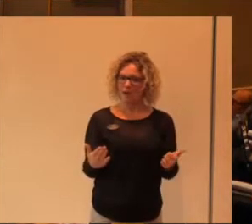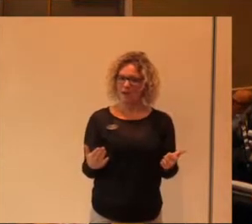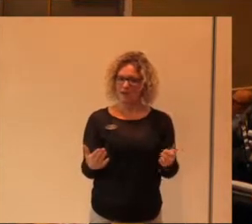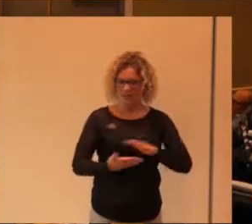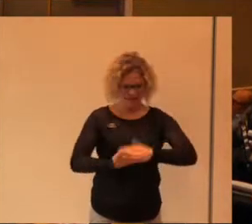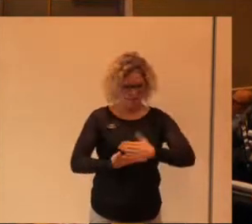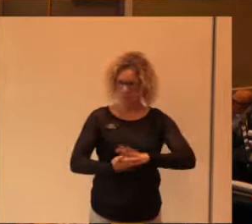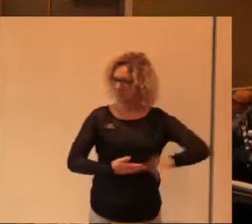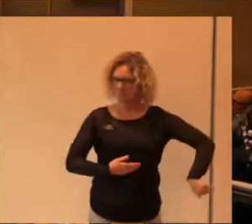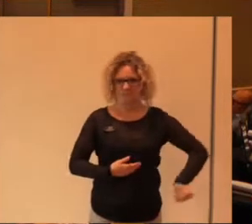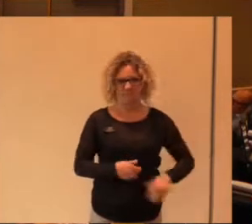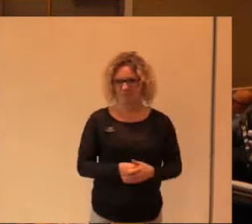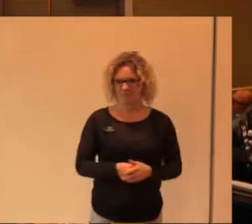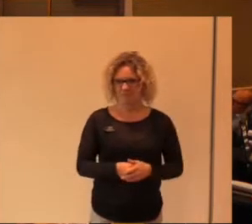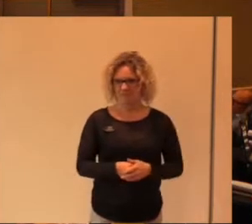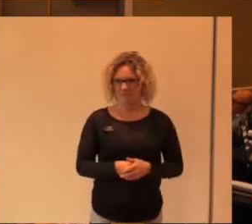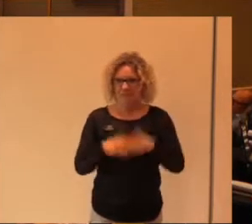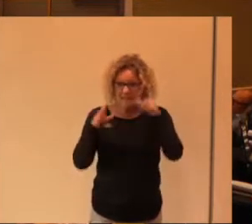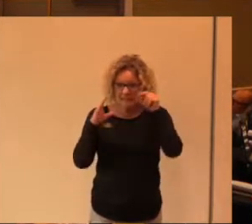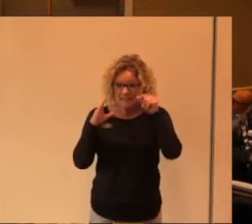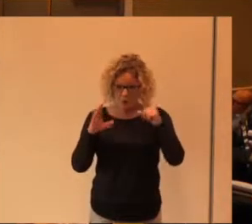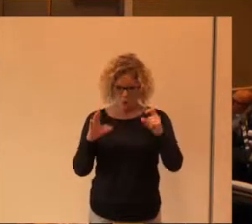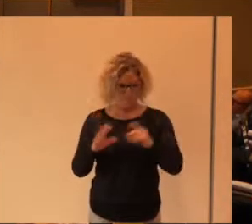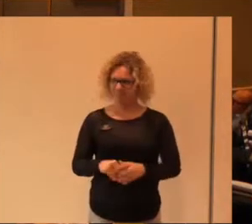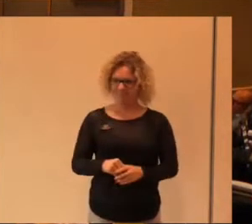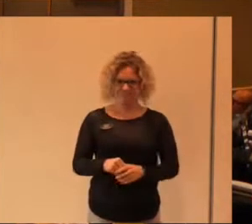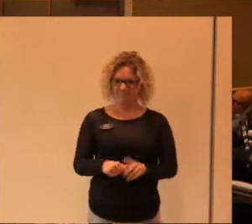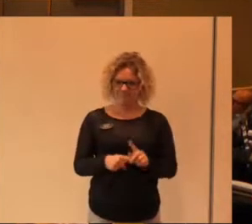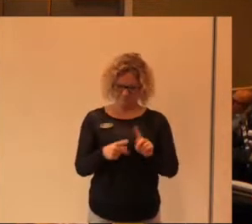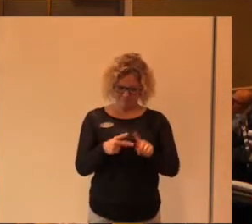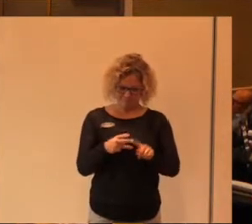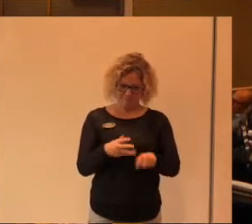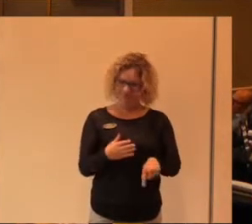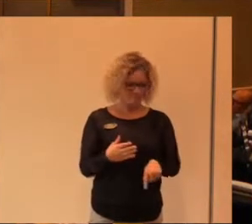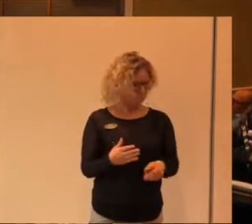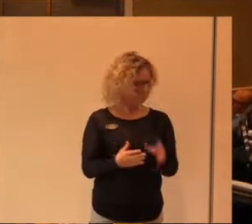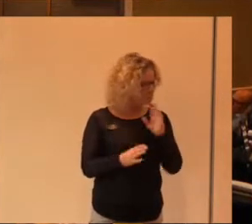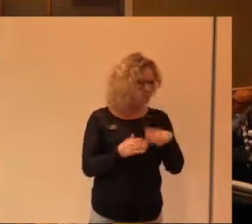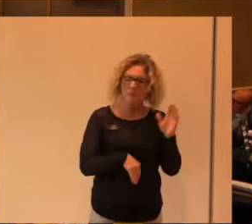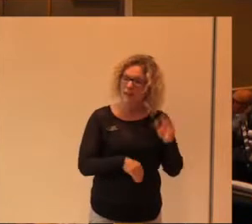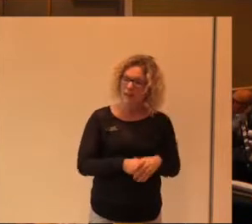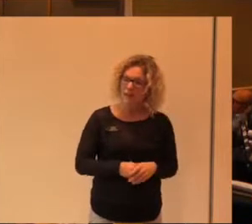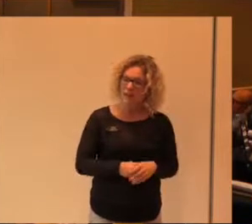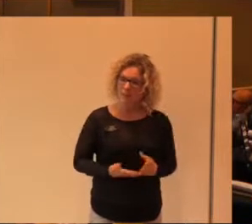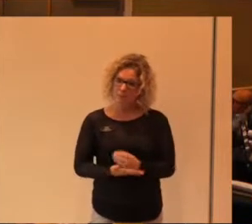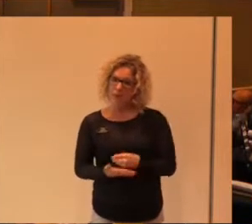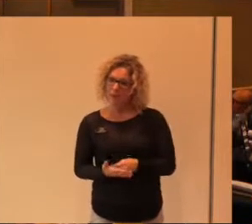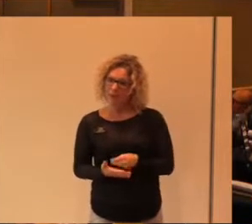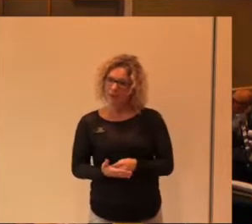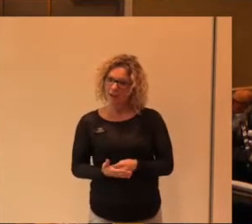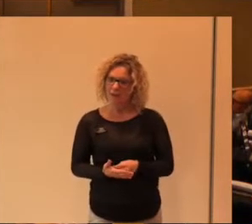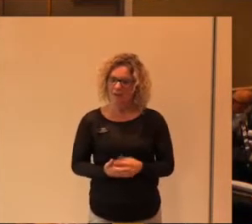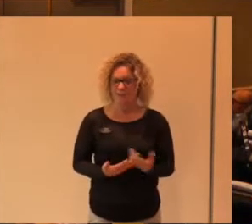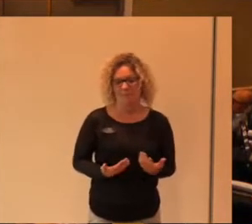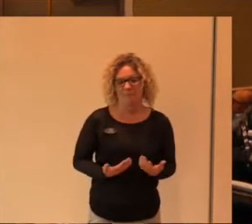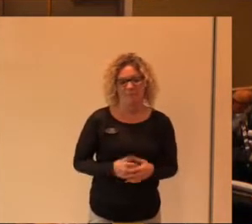ingen laptop längre. Han behöver ingen digital kamera längre. Han behöver och så vidare och så vidare och så vidare. Det som har hänt är att